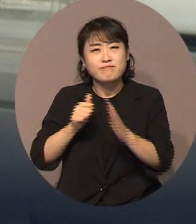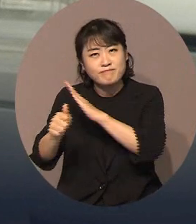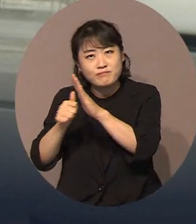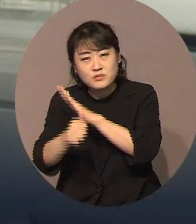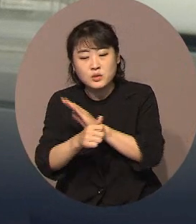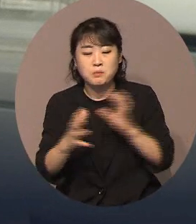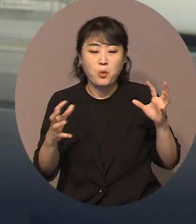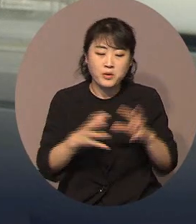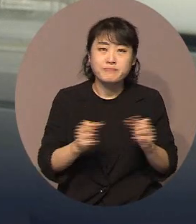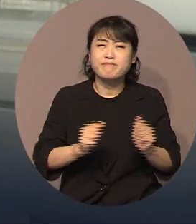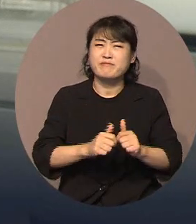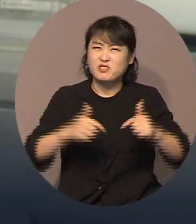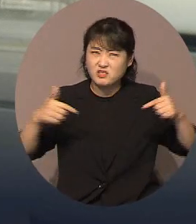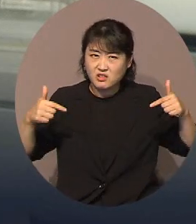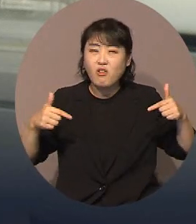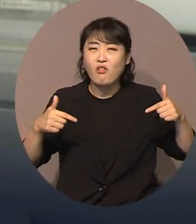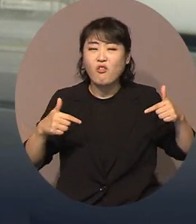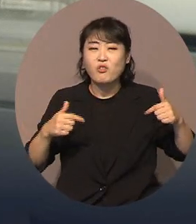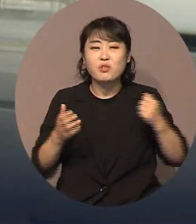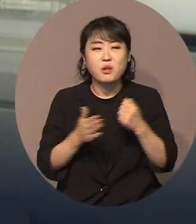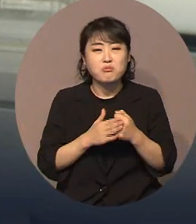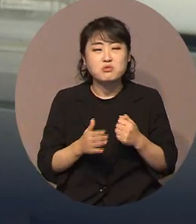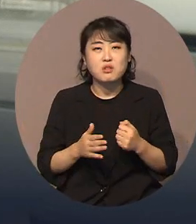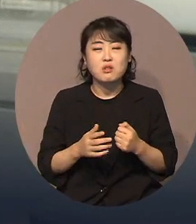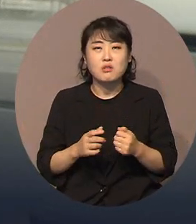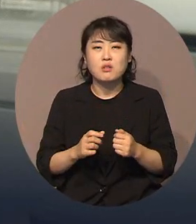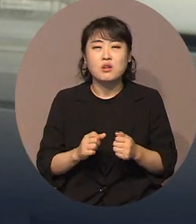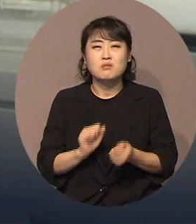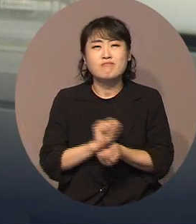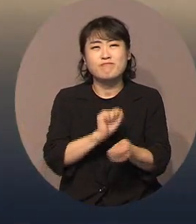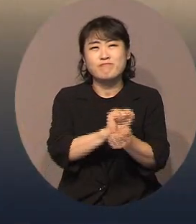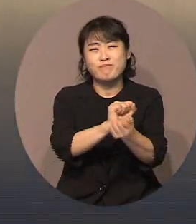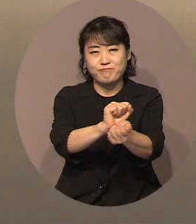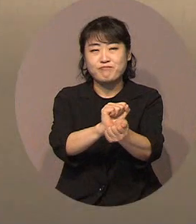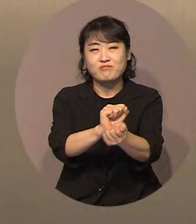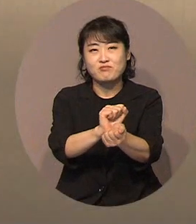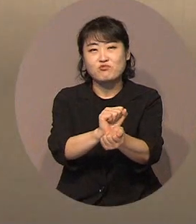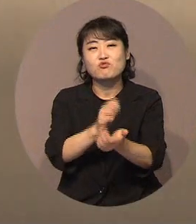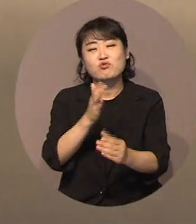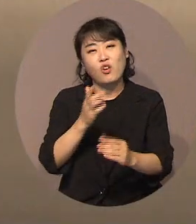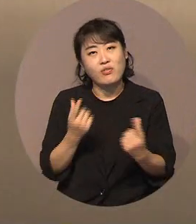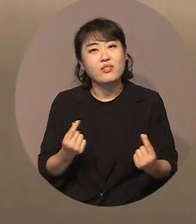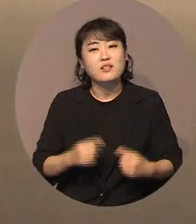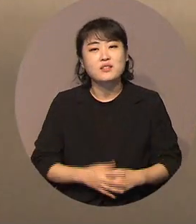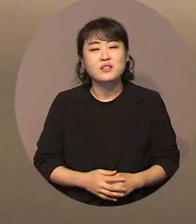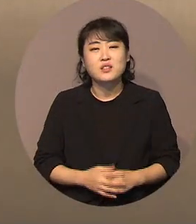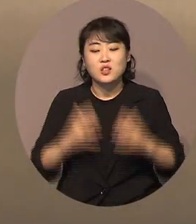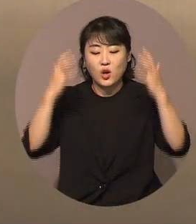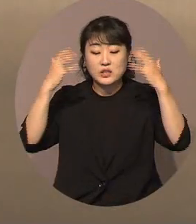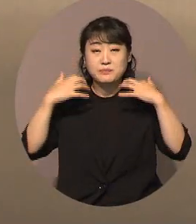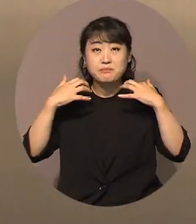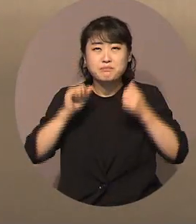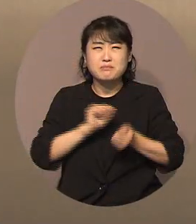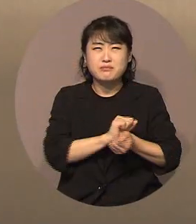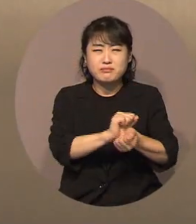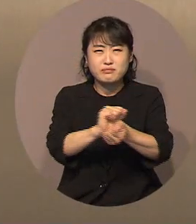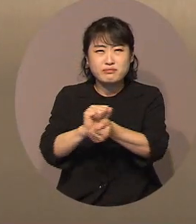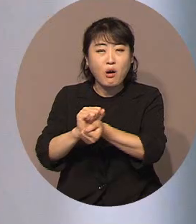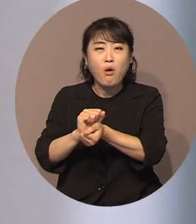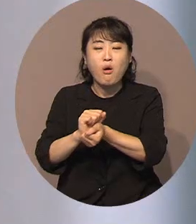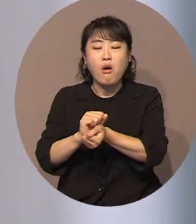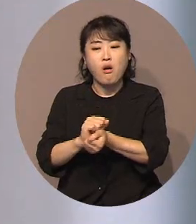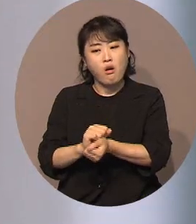이런 모임들이 늘어나면서 이렇게 확산이 잘 일어나는 것 같고요. 여름철 감염병 확산세가 심상치